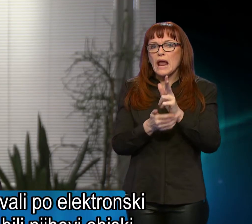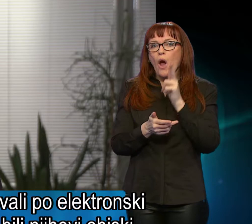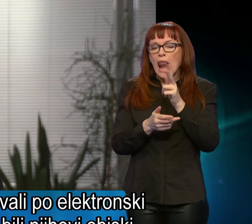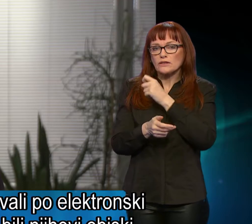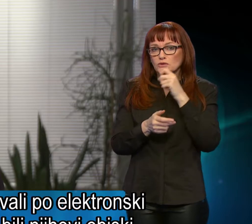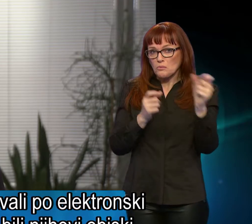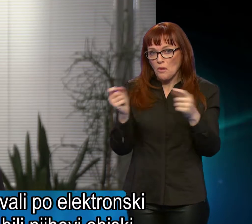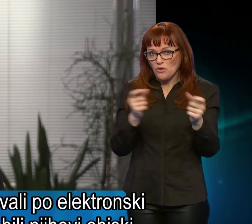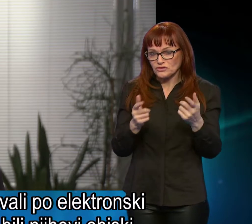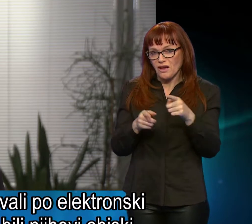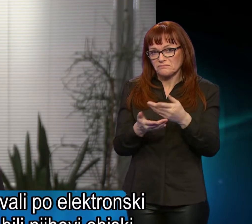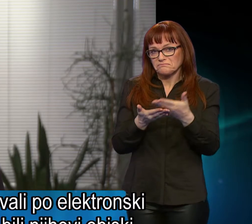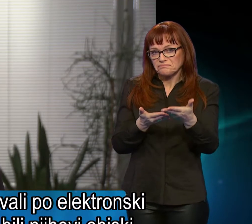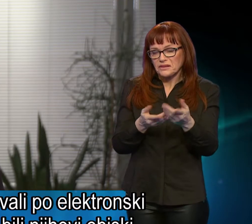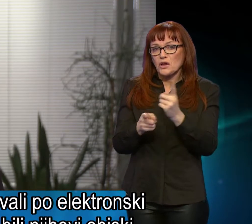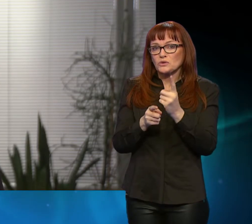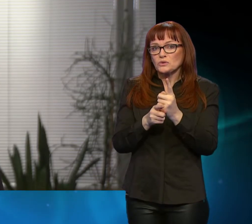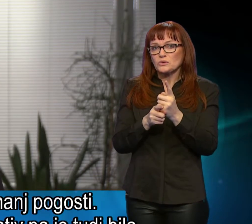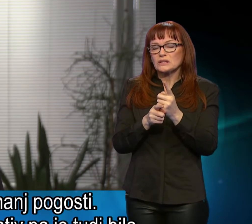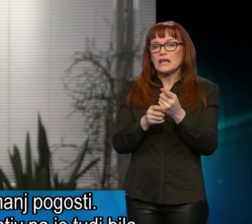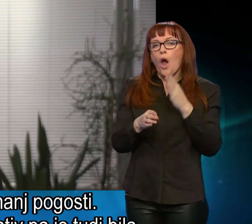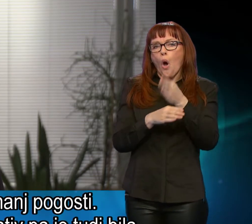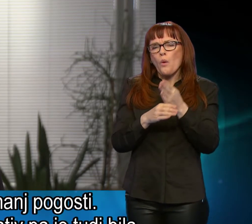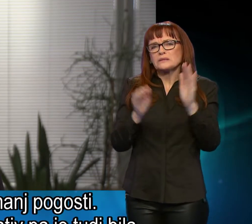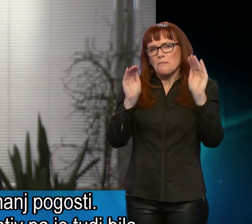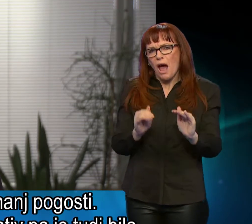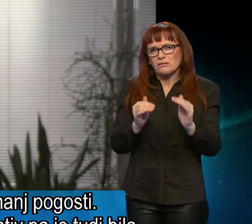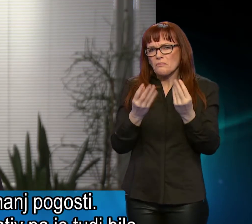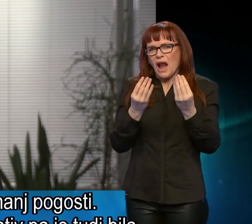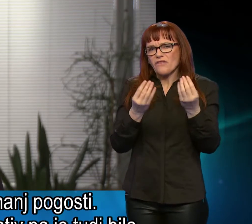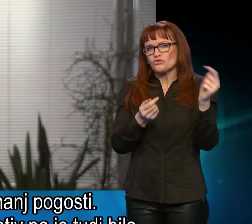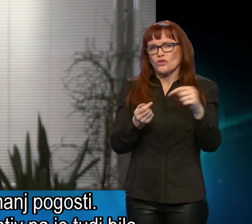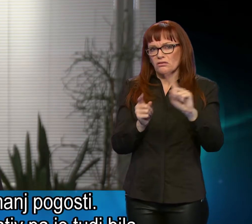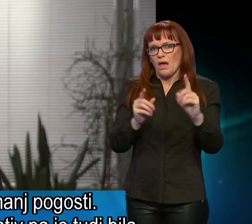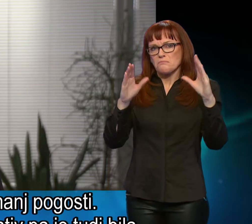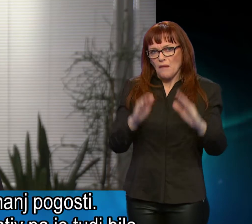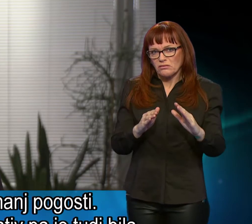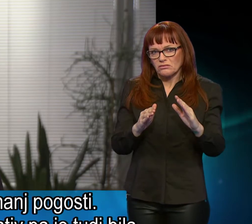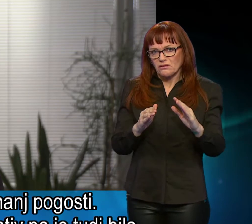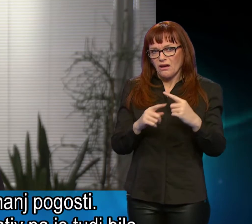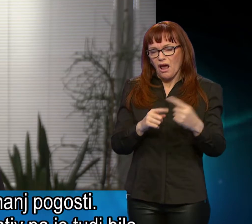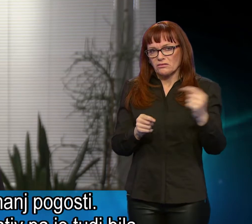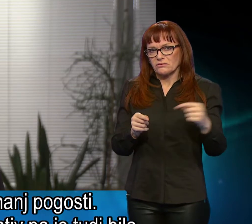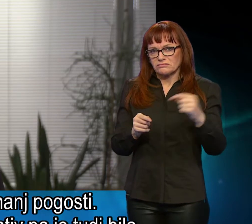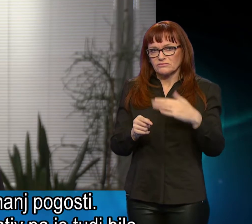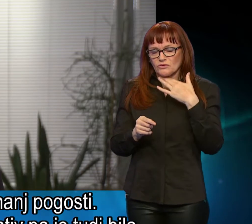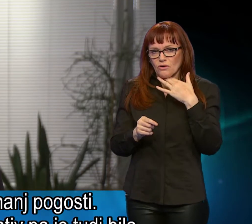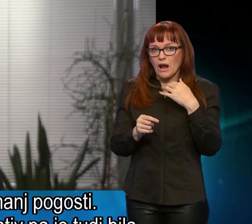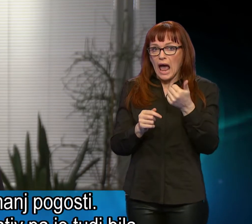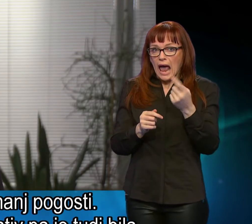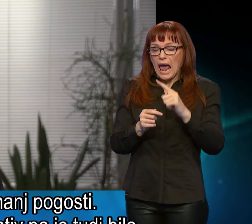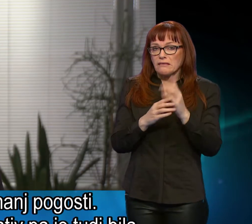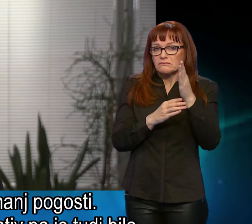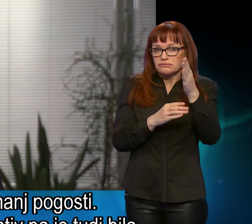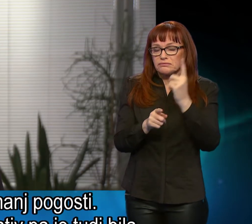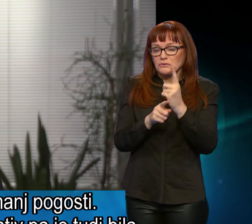ne, in da bi bili njihovi obiski malo manj pogosti na šoli, ne. Eno od